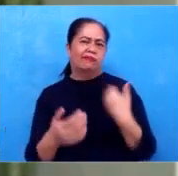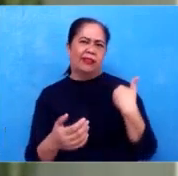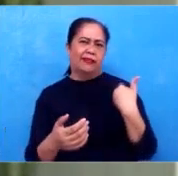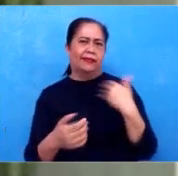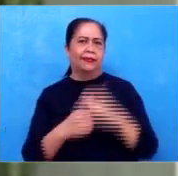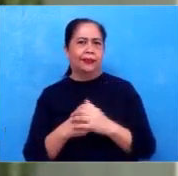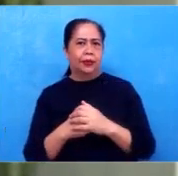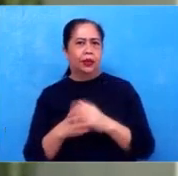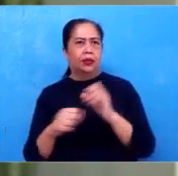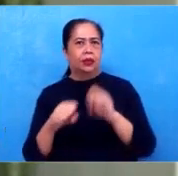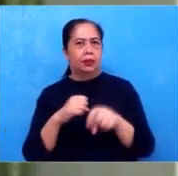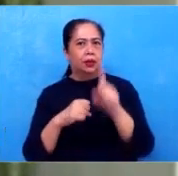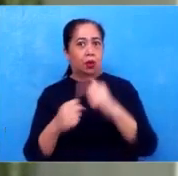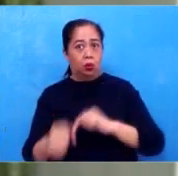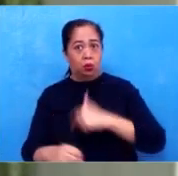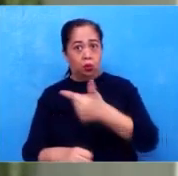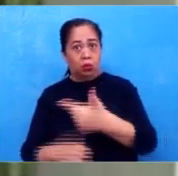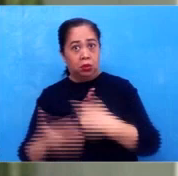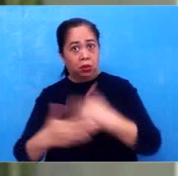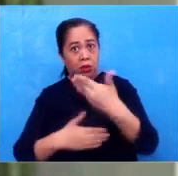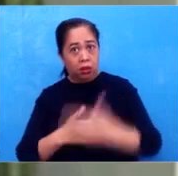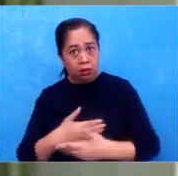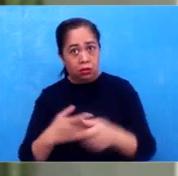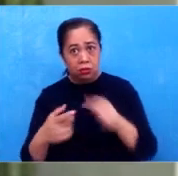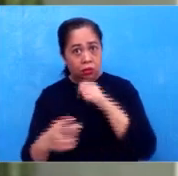ikaw daw yung isusunod. Hindi ko ba?